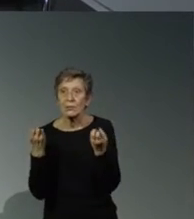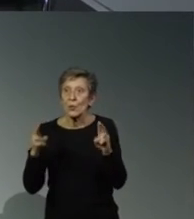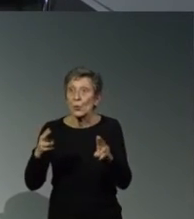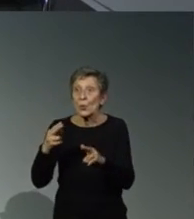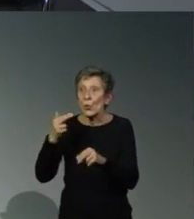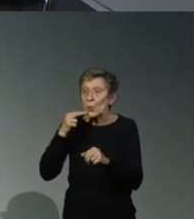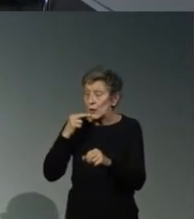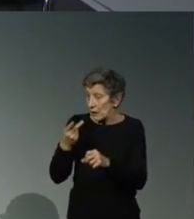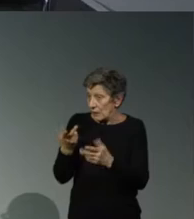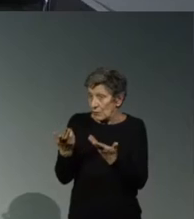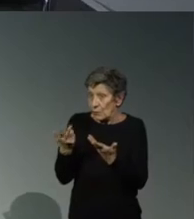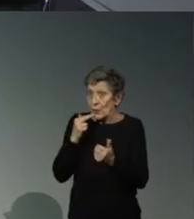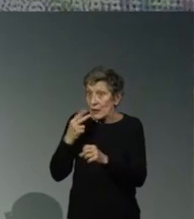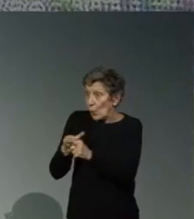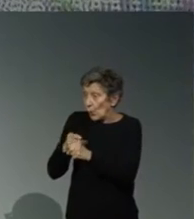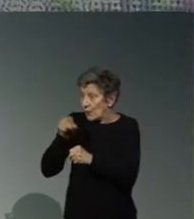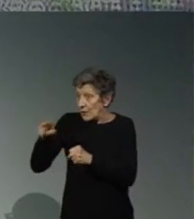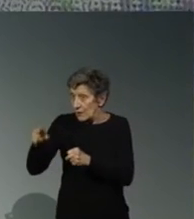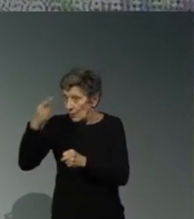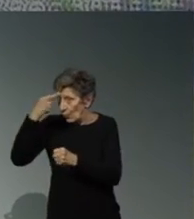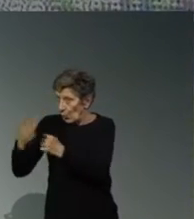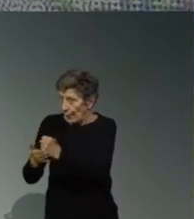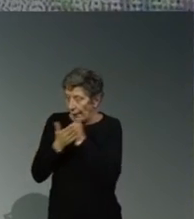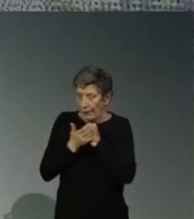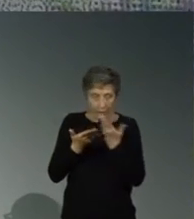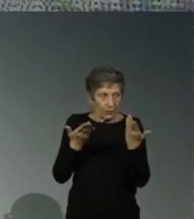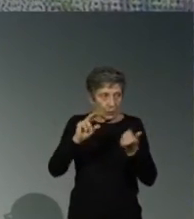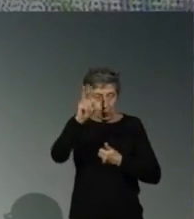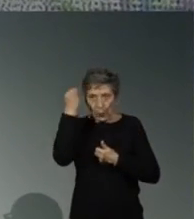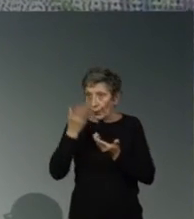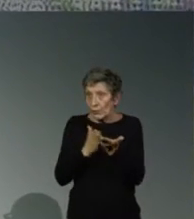soi-même, être soi-même dans son processus de signification. Mais